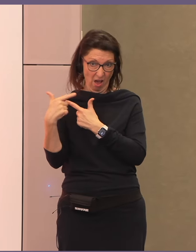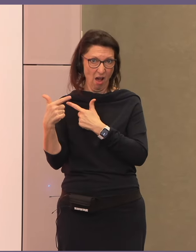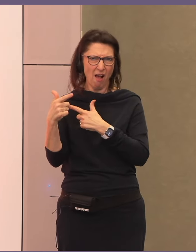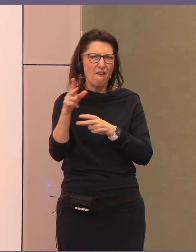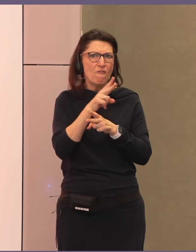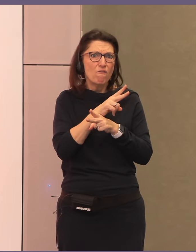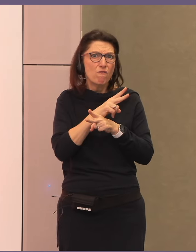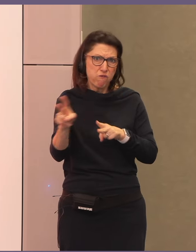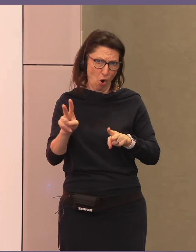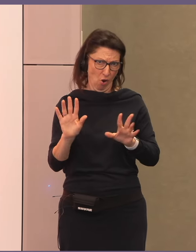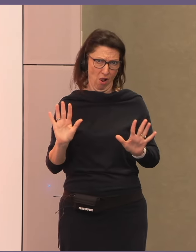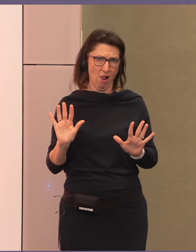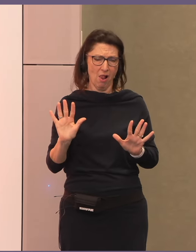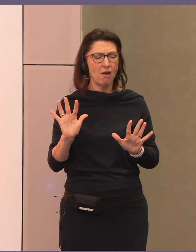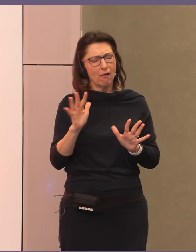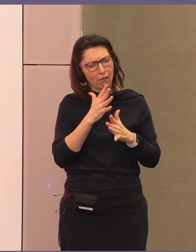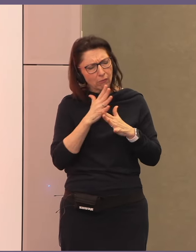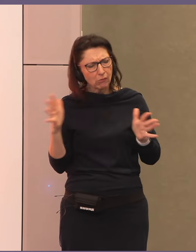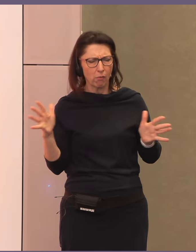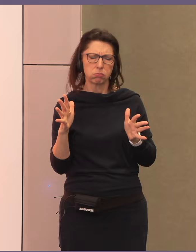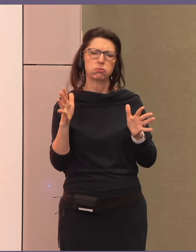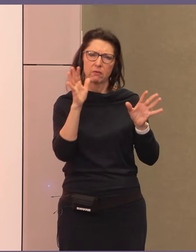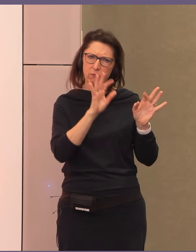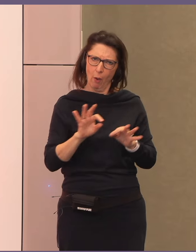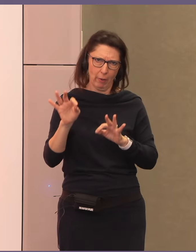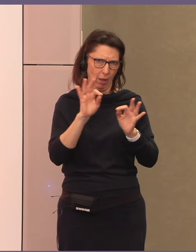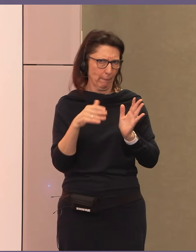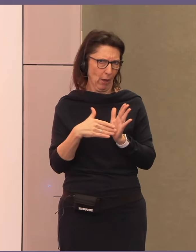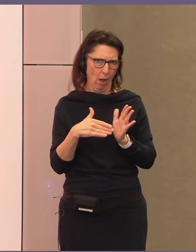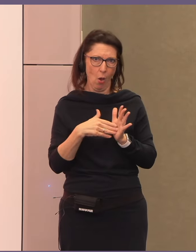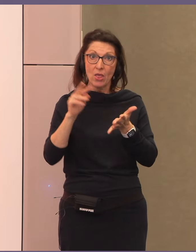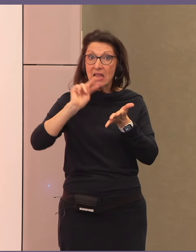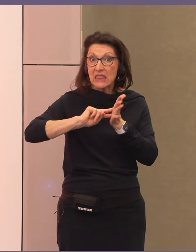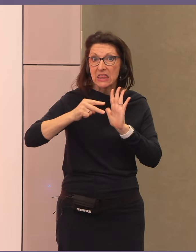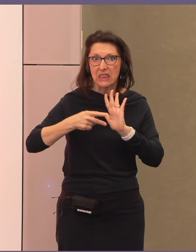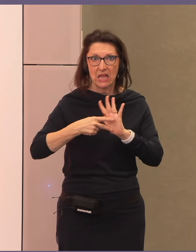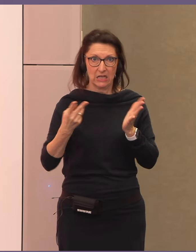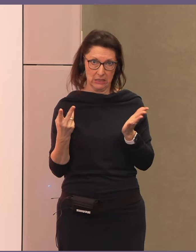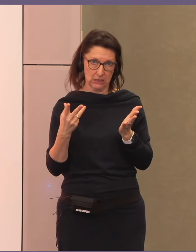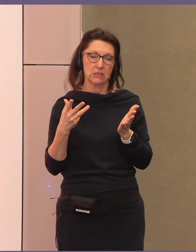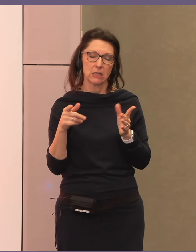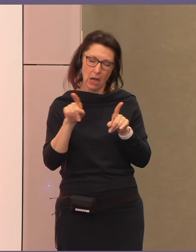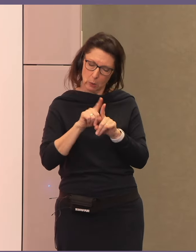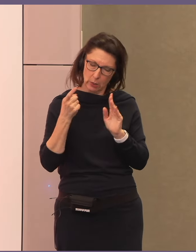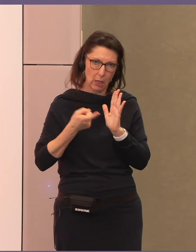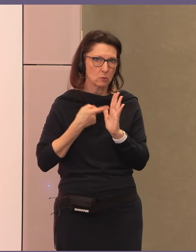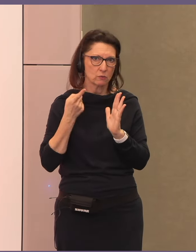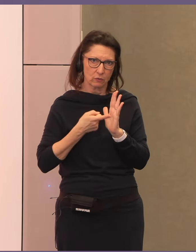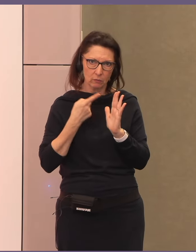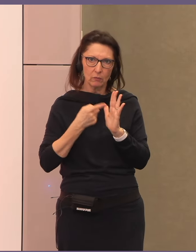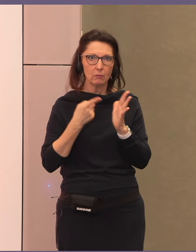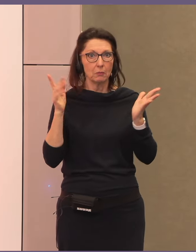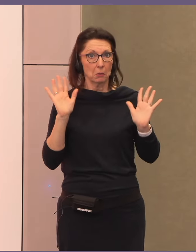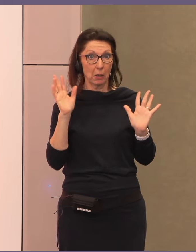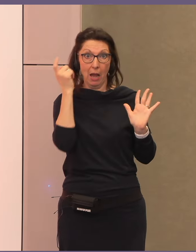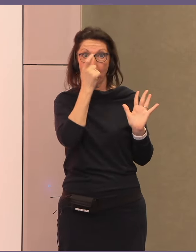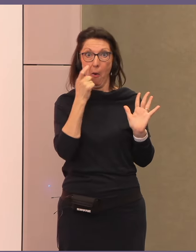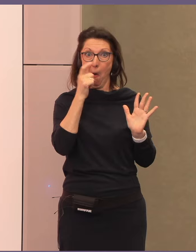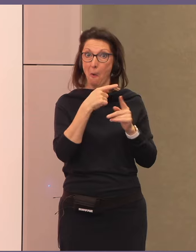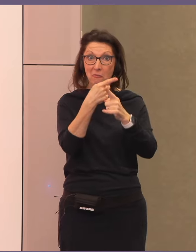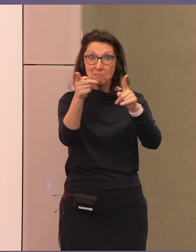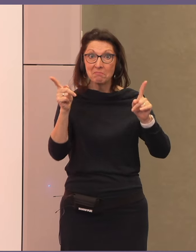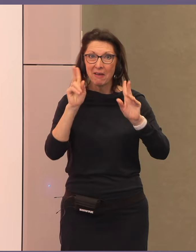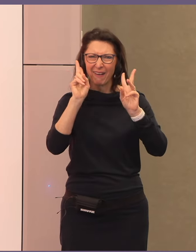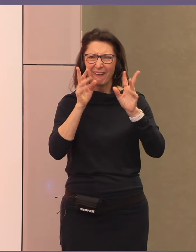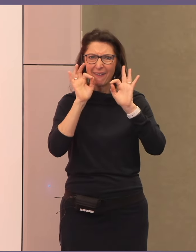organisatorischer Aufwand, auch ein, sozusagen ein technischer Aufwand, den wir bislang hoffentlich gut bewältigt